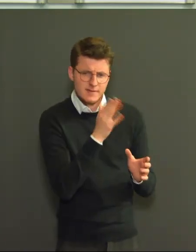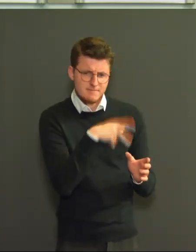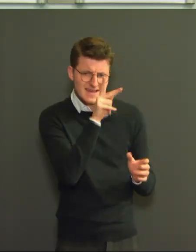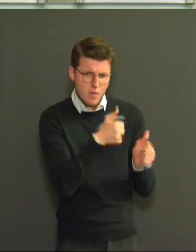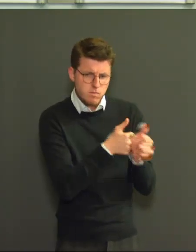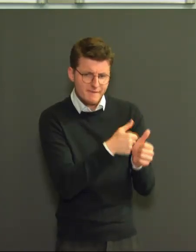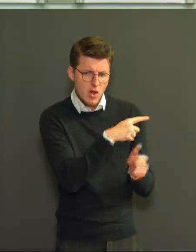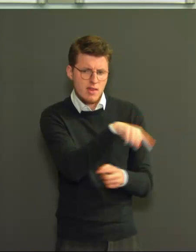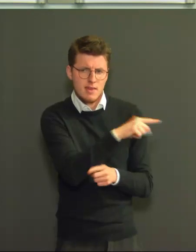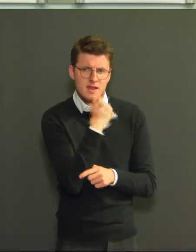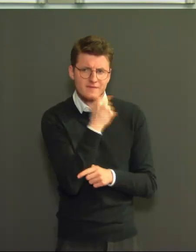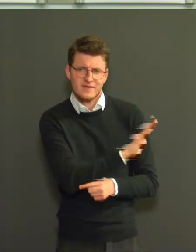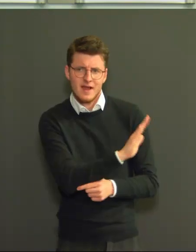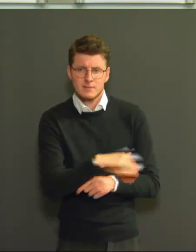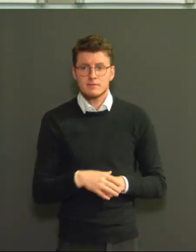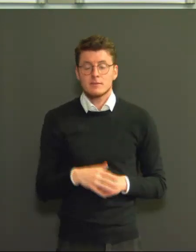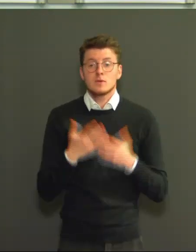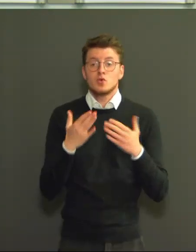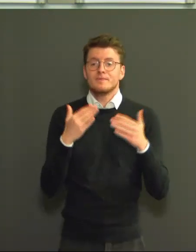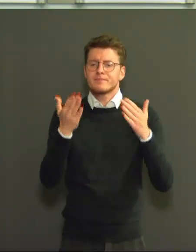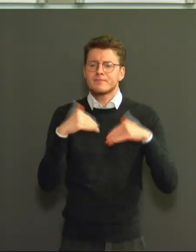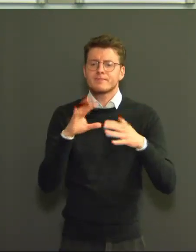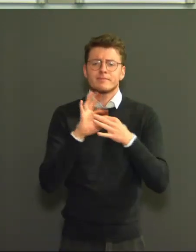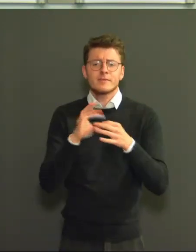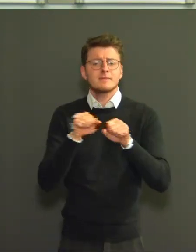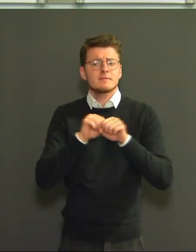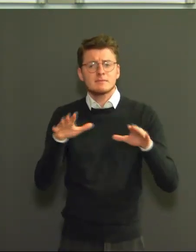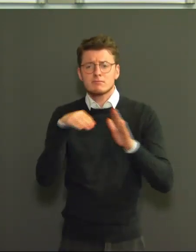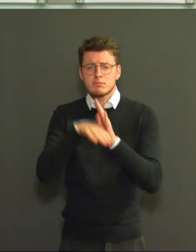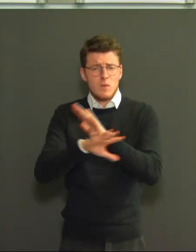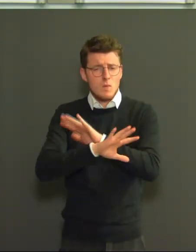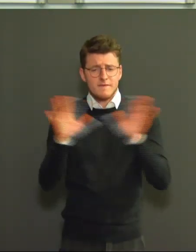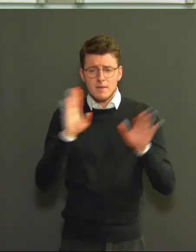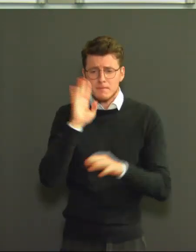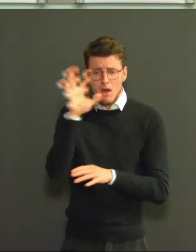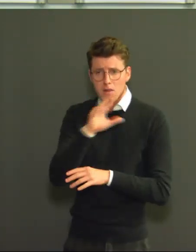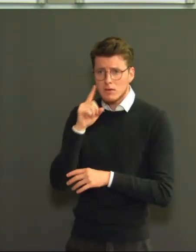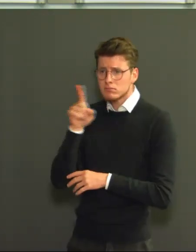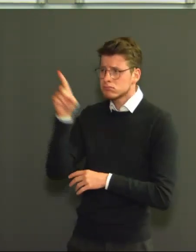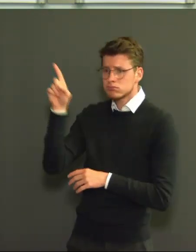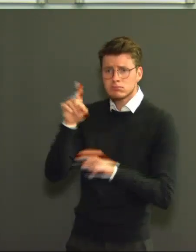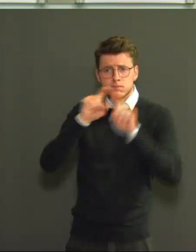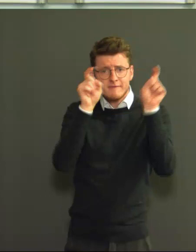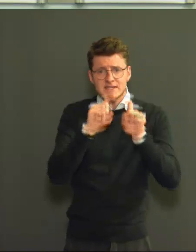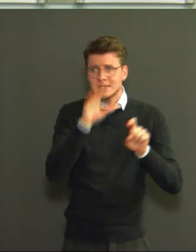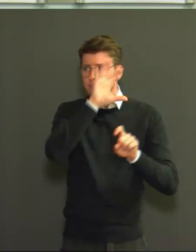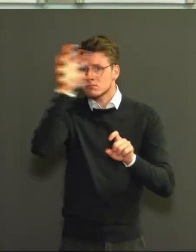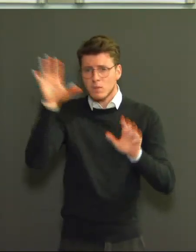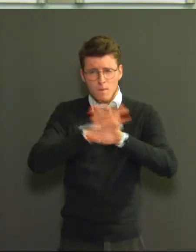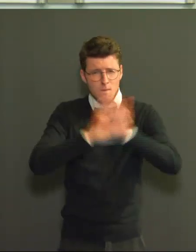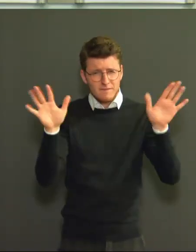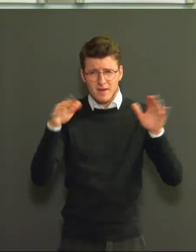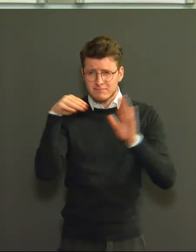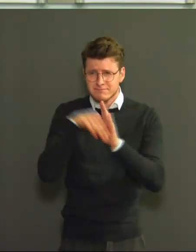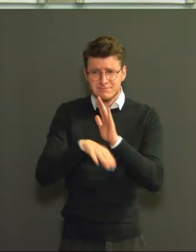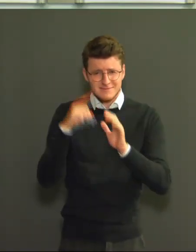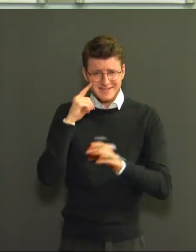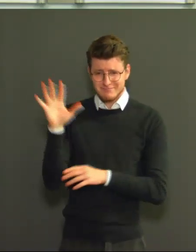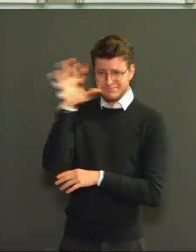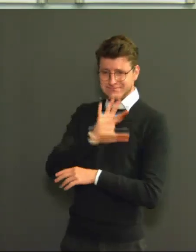Verder zien we dat de besmettingen dalen in alle gewesten en provincies. De volledige kaart kleurt groen. De